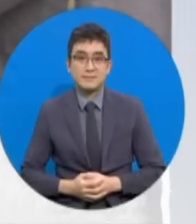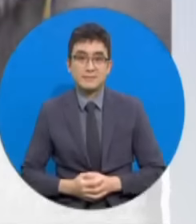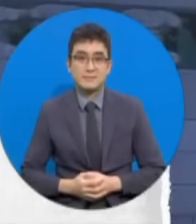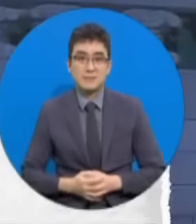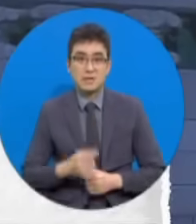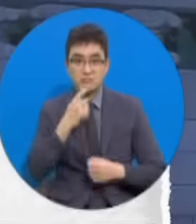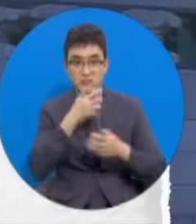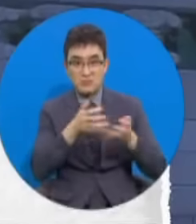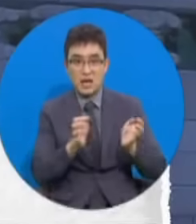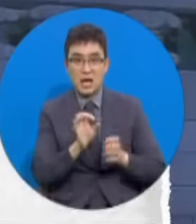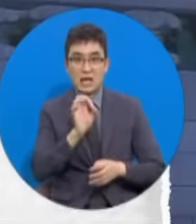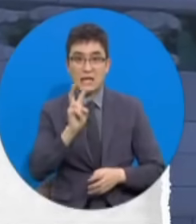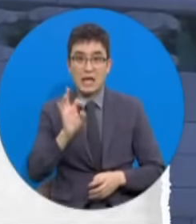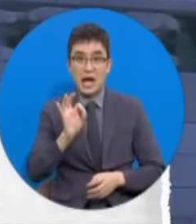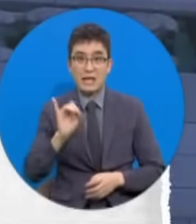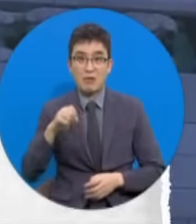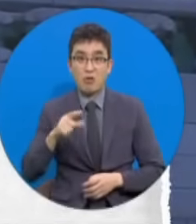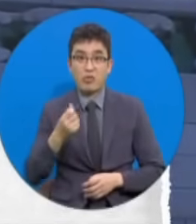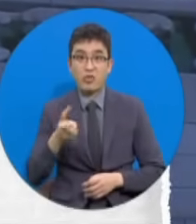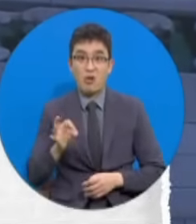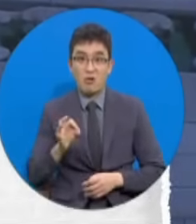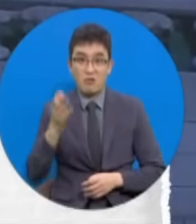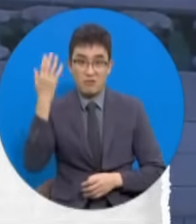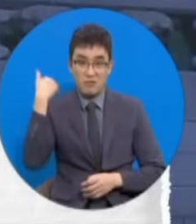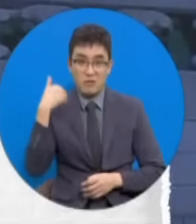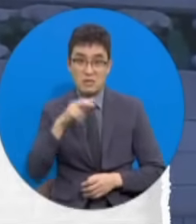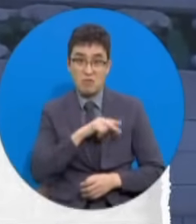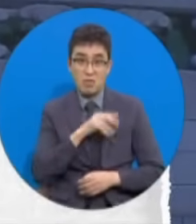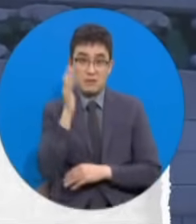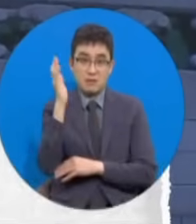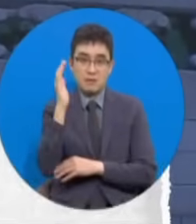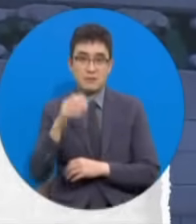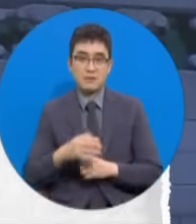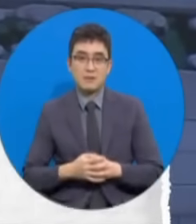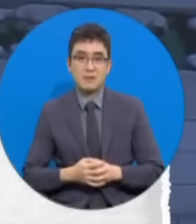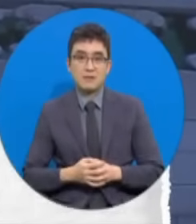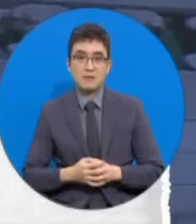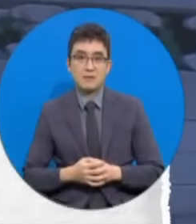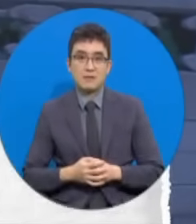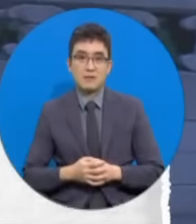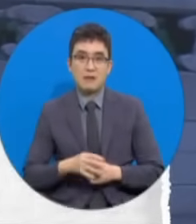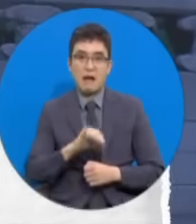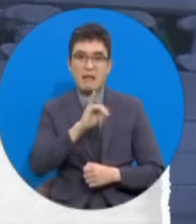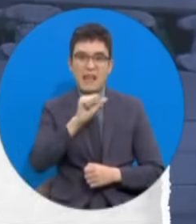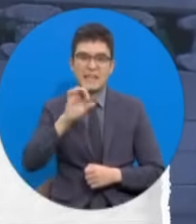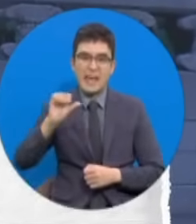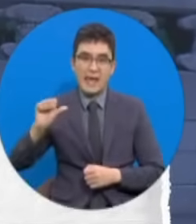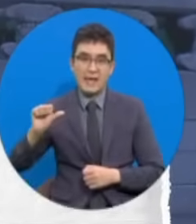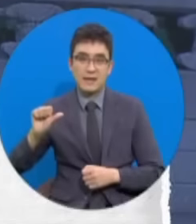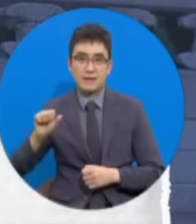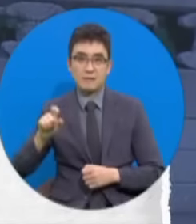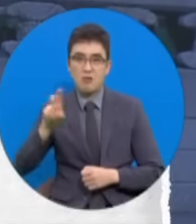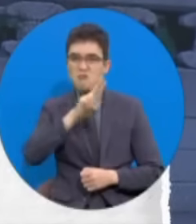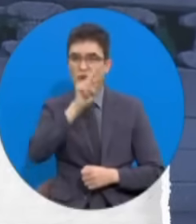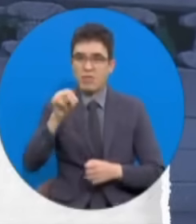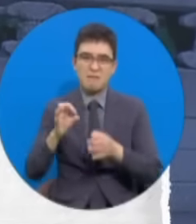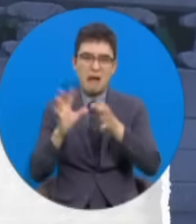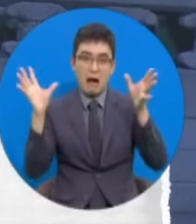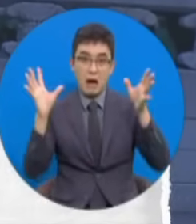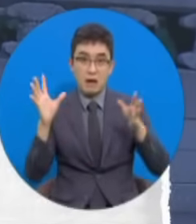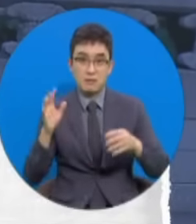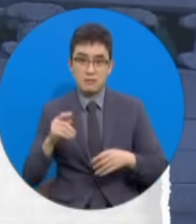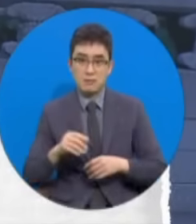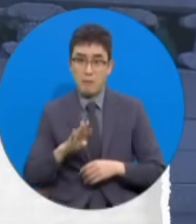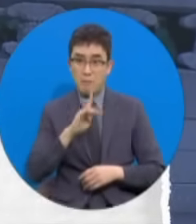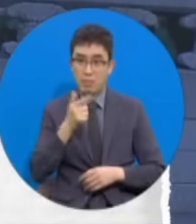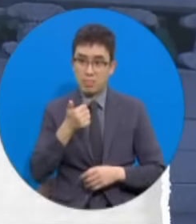양이원영 의원이었던가요? IAEA는 유엔 상하기구 아니다라는 맞습니다. 사실과 다른 주장을 했을 때 유엔 예. 사무총장, 반기문 전 총장이 그걸 듣고